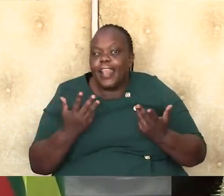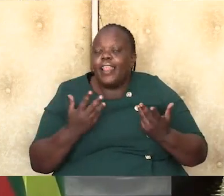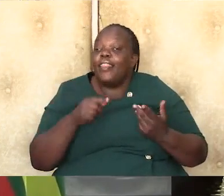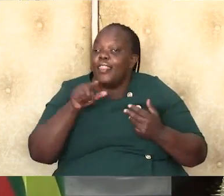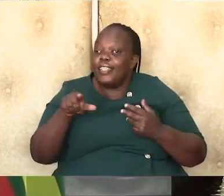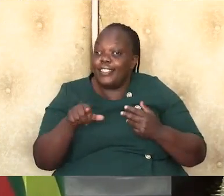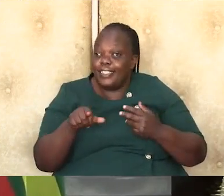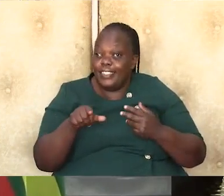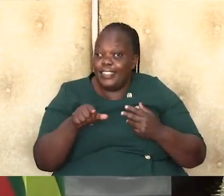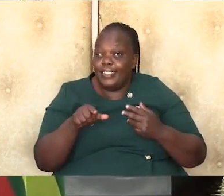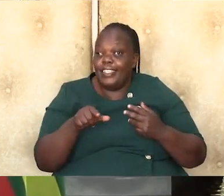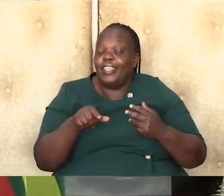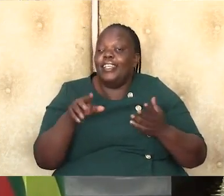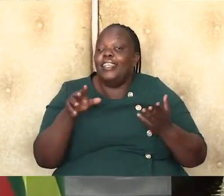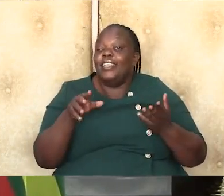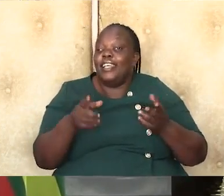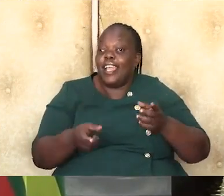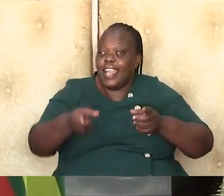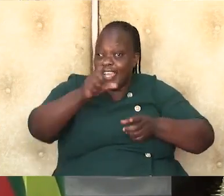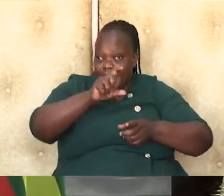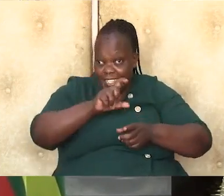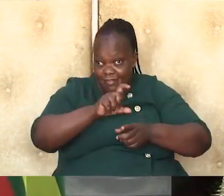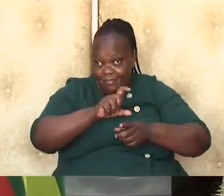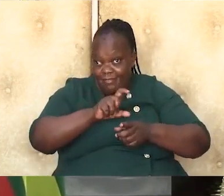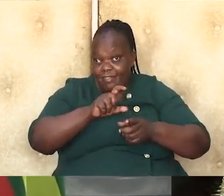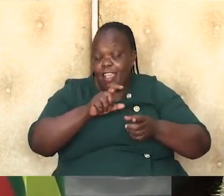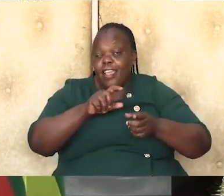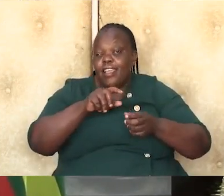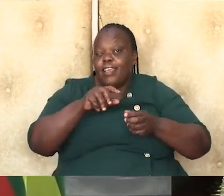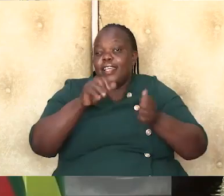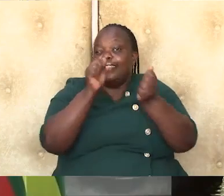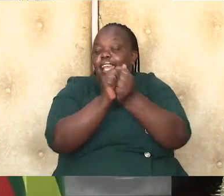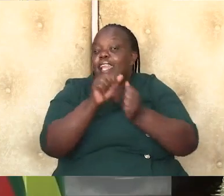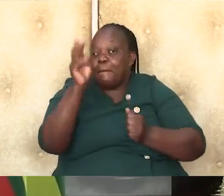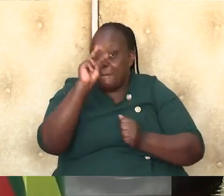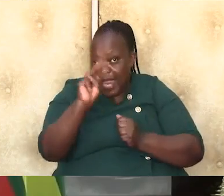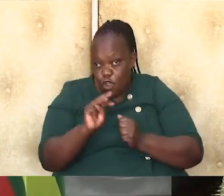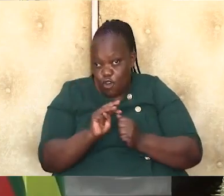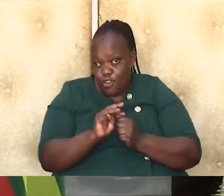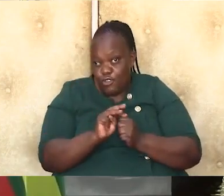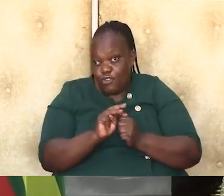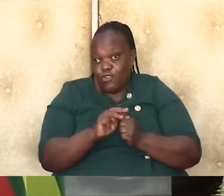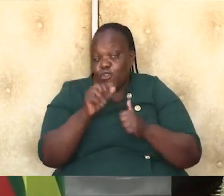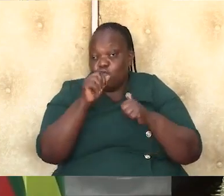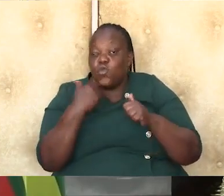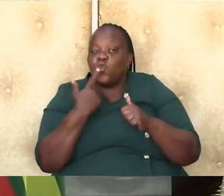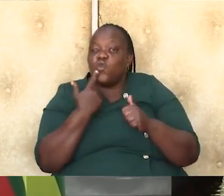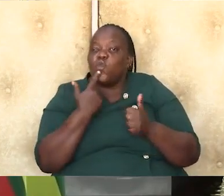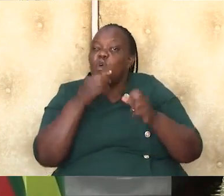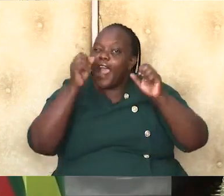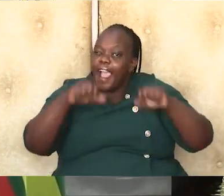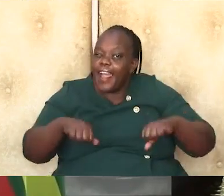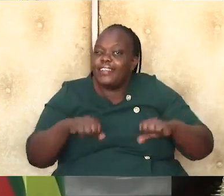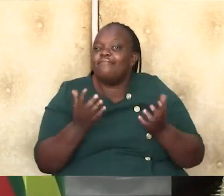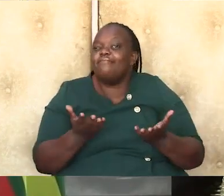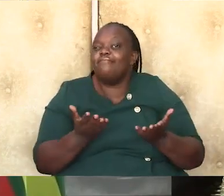hiki kiasi hiki kimeweza kuimarika mpaka watu milioni 10 ambao sasa wanaweza